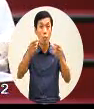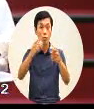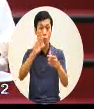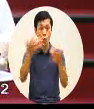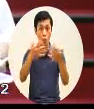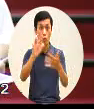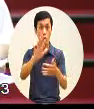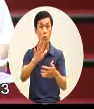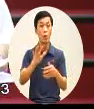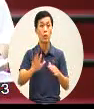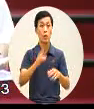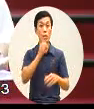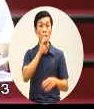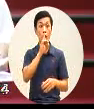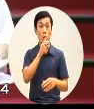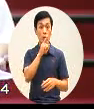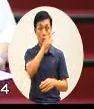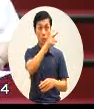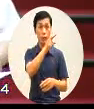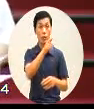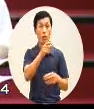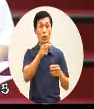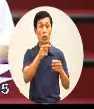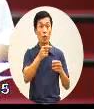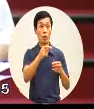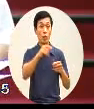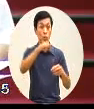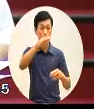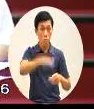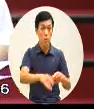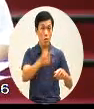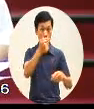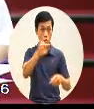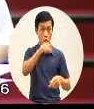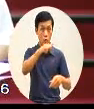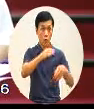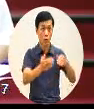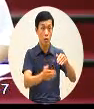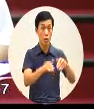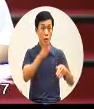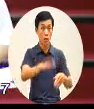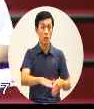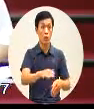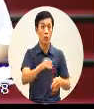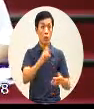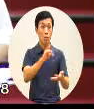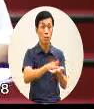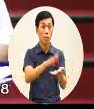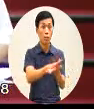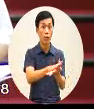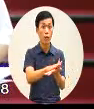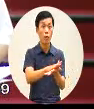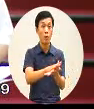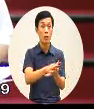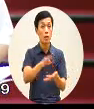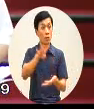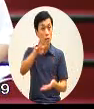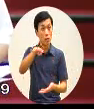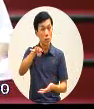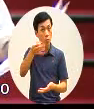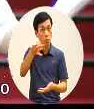中他是最低标，一标长久啦齁，是标4000块左